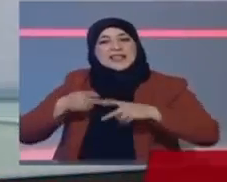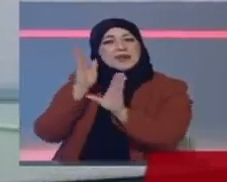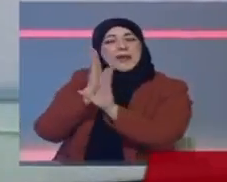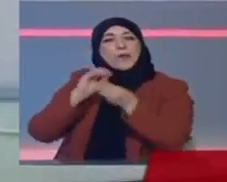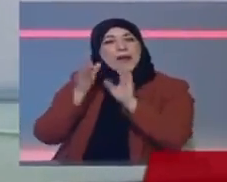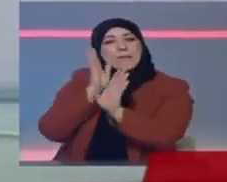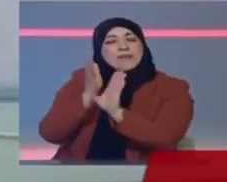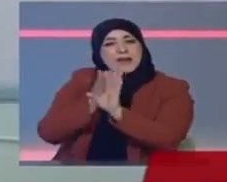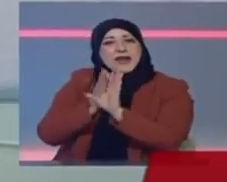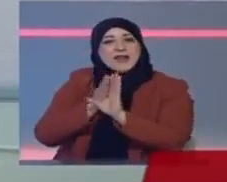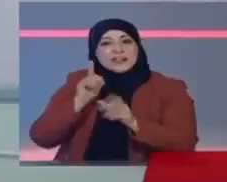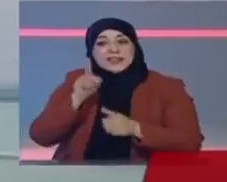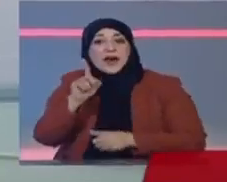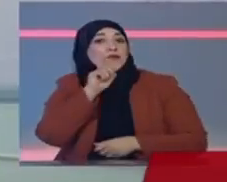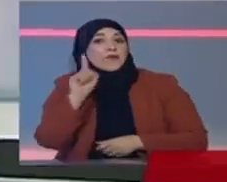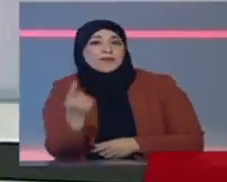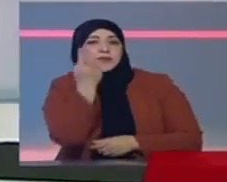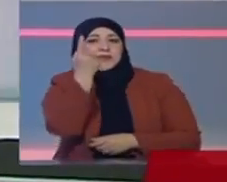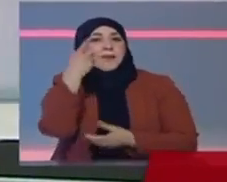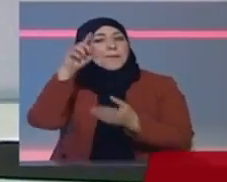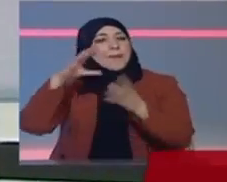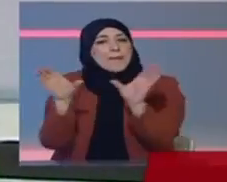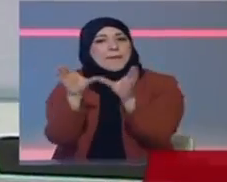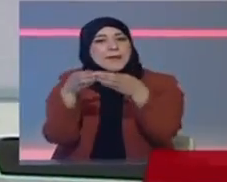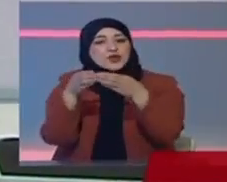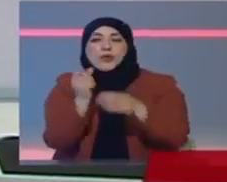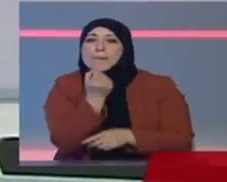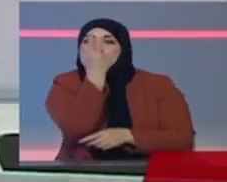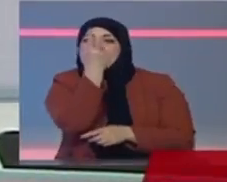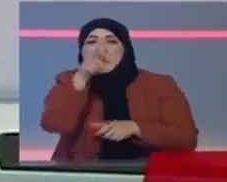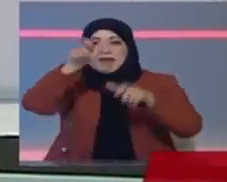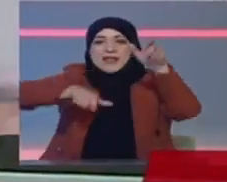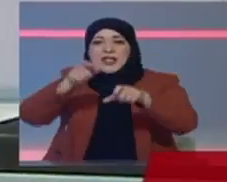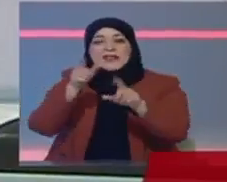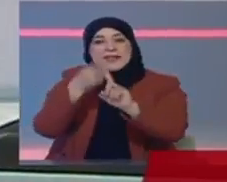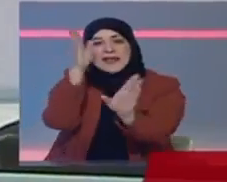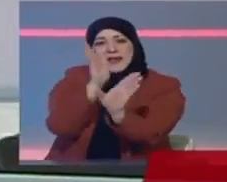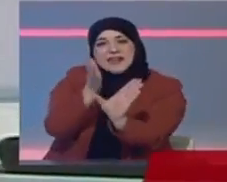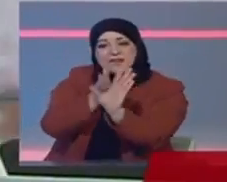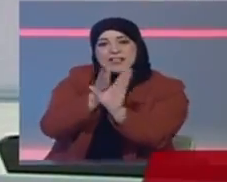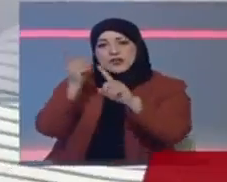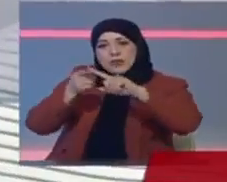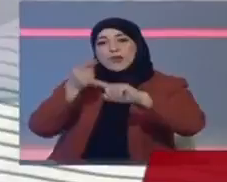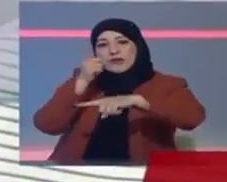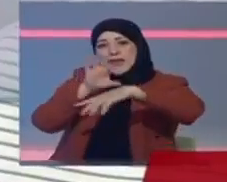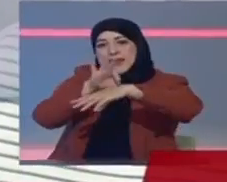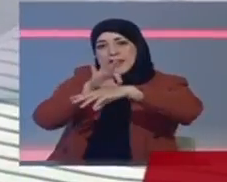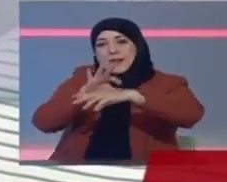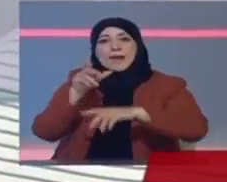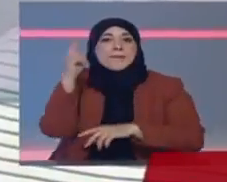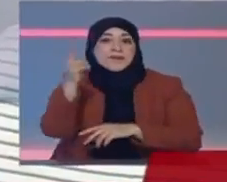وهي واحده من بين مجموعه تتكون من مائتي شخص من الاخصائيين النفسانيين واطباء وطلبه طب